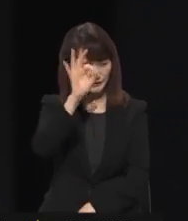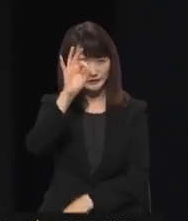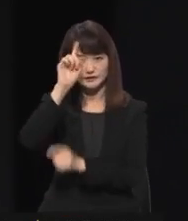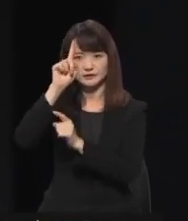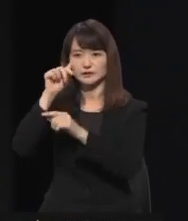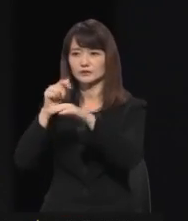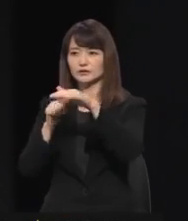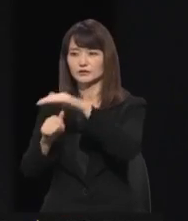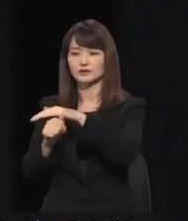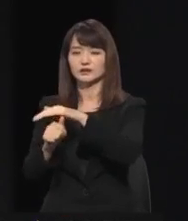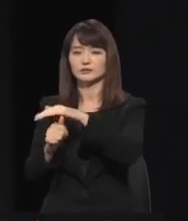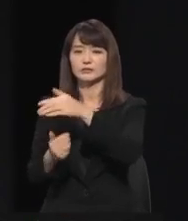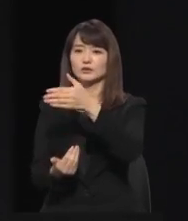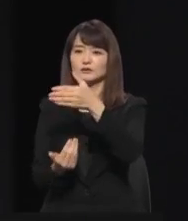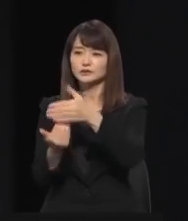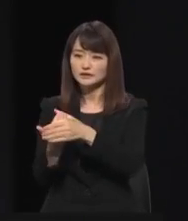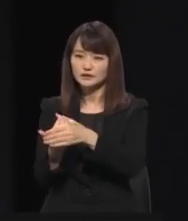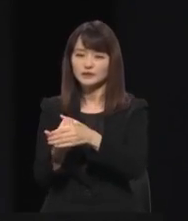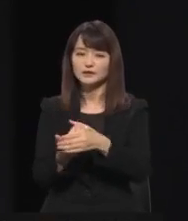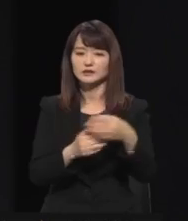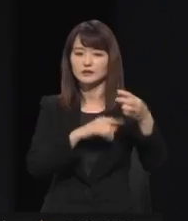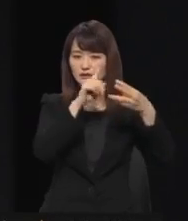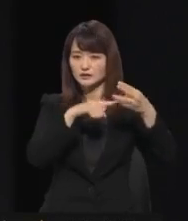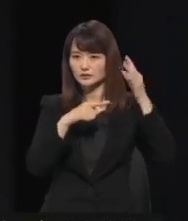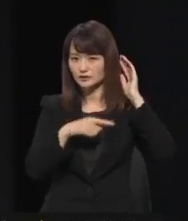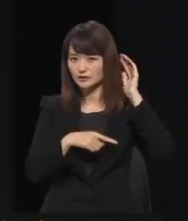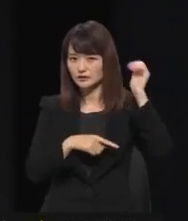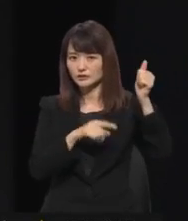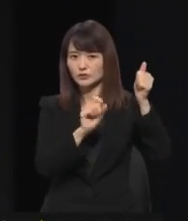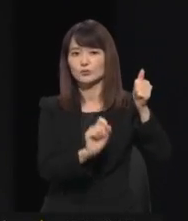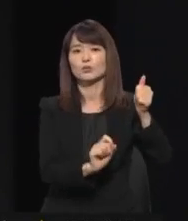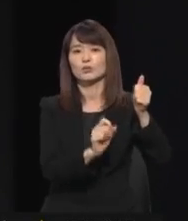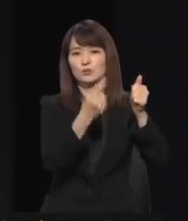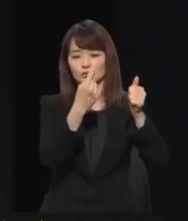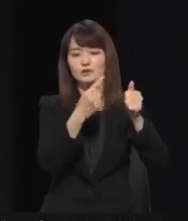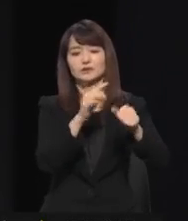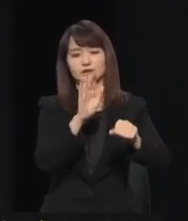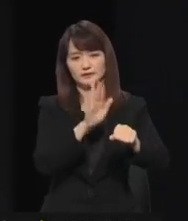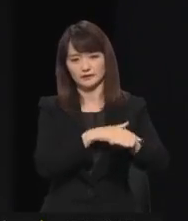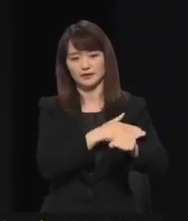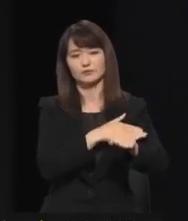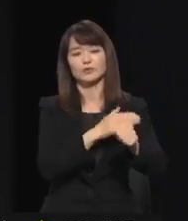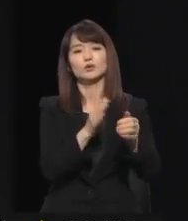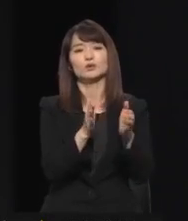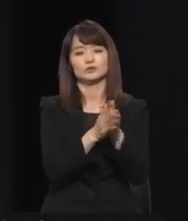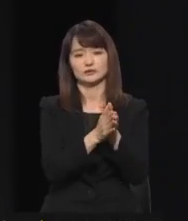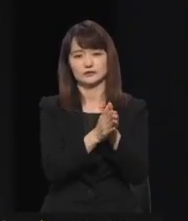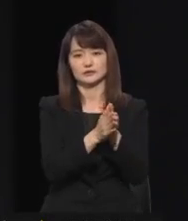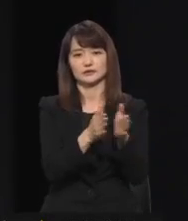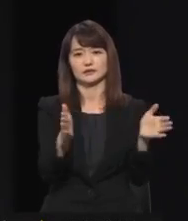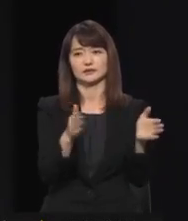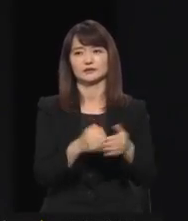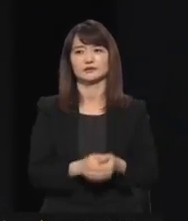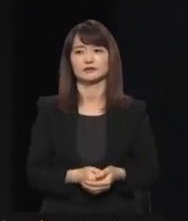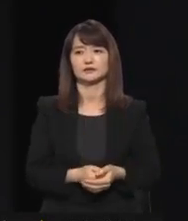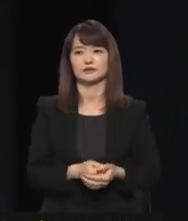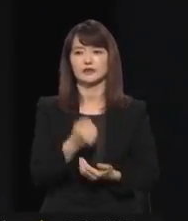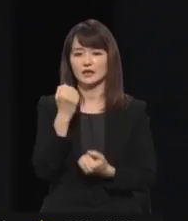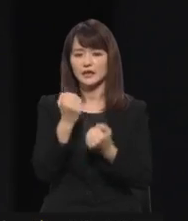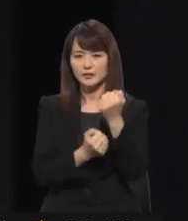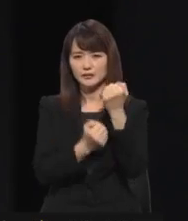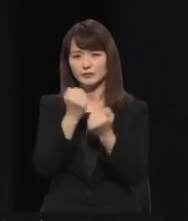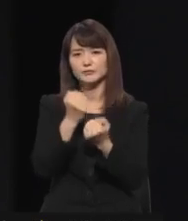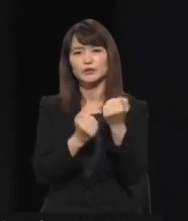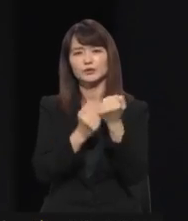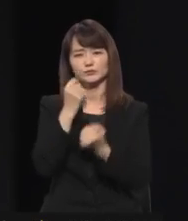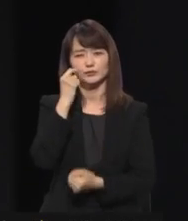사태 이 문제가 능력 대통령으로 또 잘못 시작된 것이다 라는 것을 인정하는 것이라 하고 싶어도 못하는 상황까지 현재 진행 된